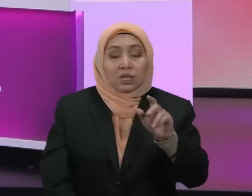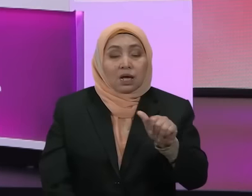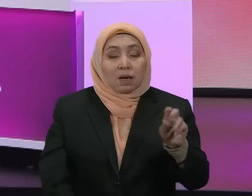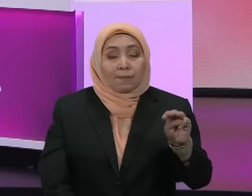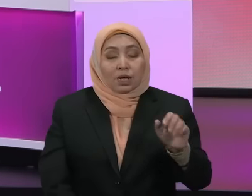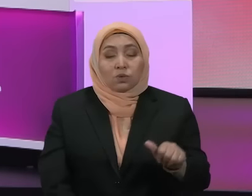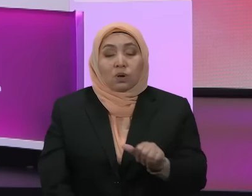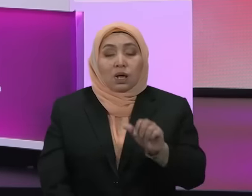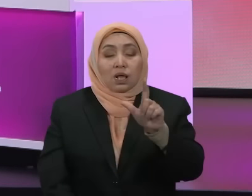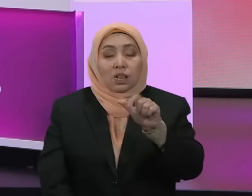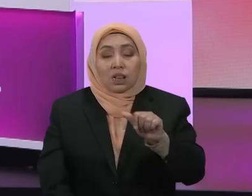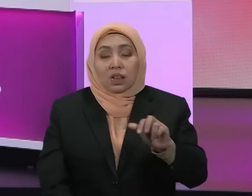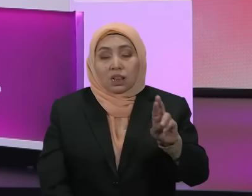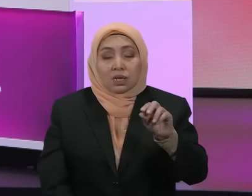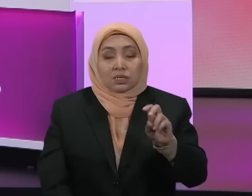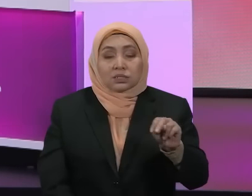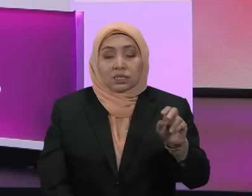Silakan.